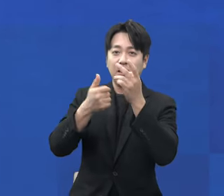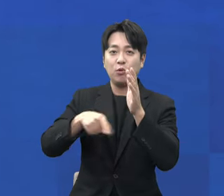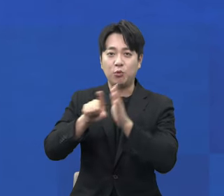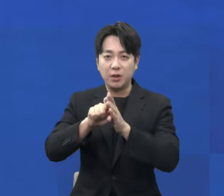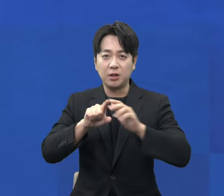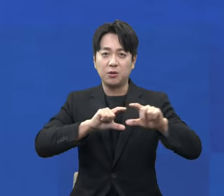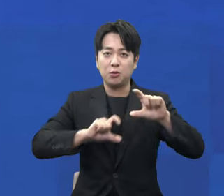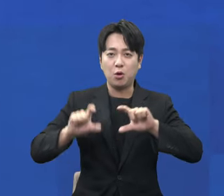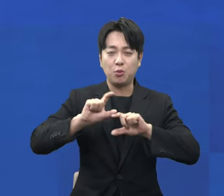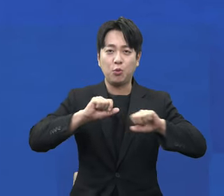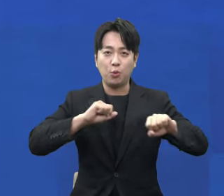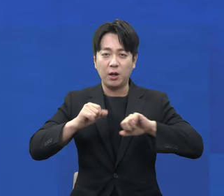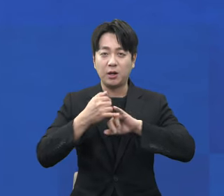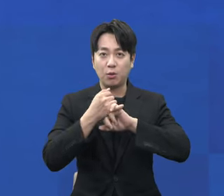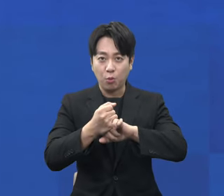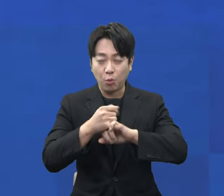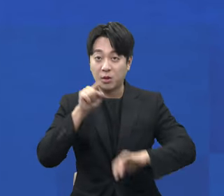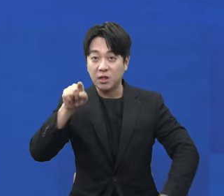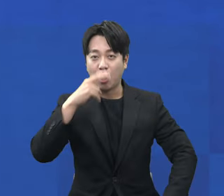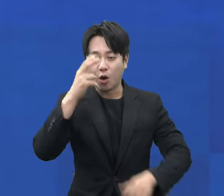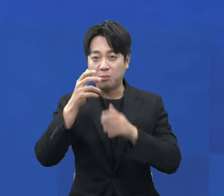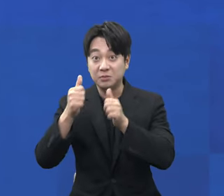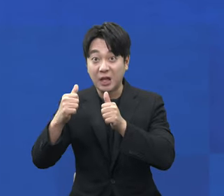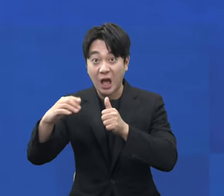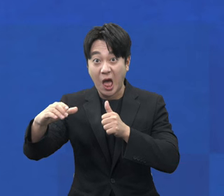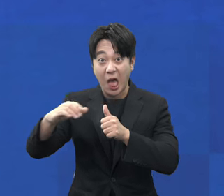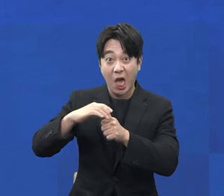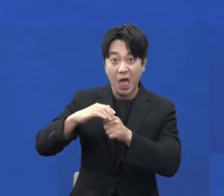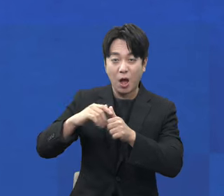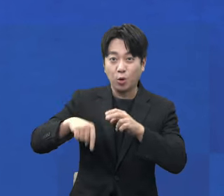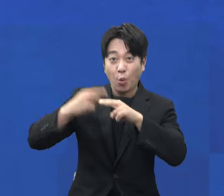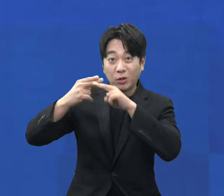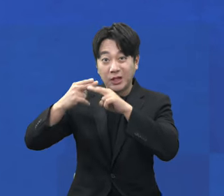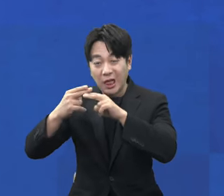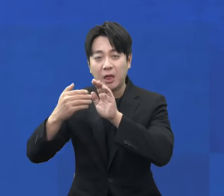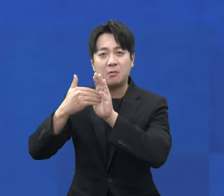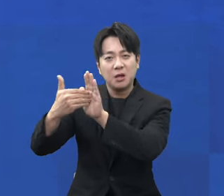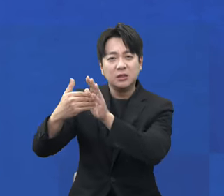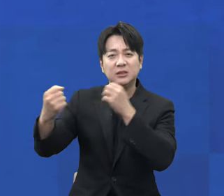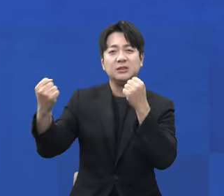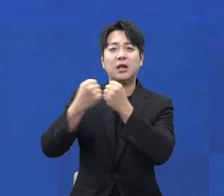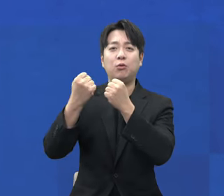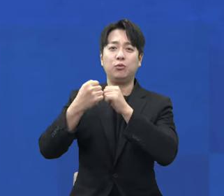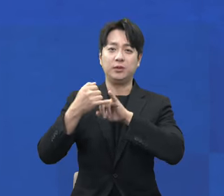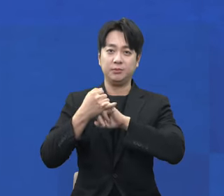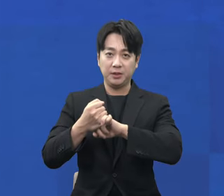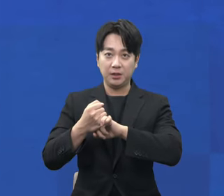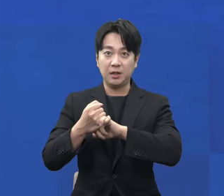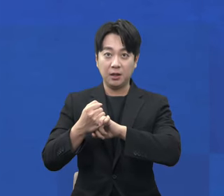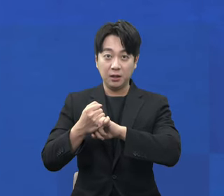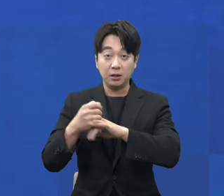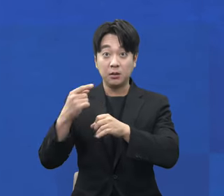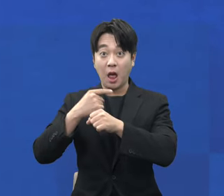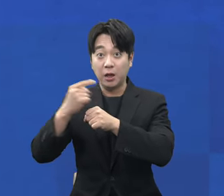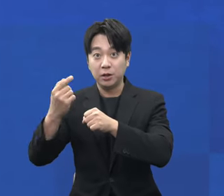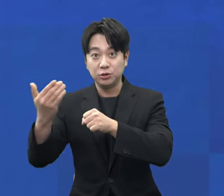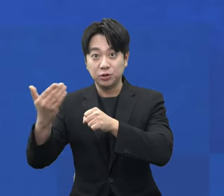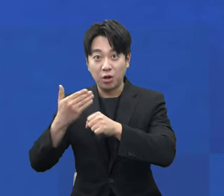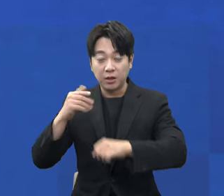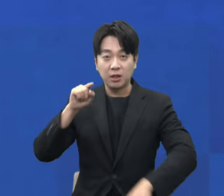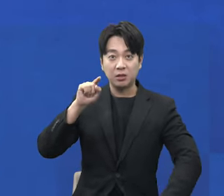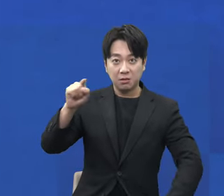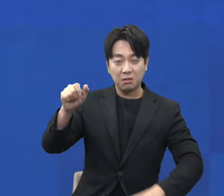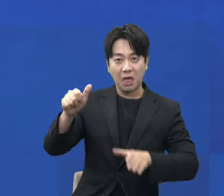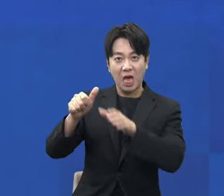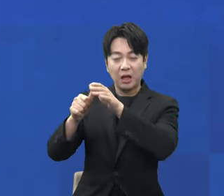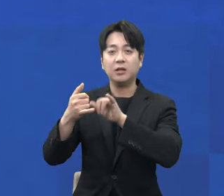걸고 윤석열 검사 독재 정권과 맞서 싸우겠습니다. 봄이 오기 전에 윤석열 정권 끝장내겠습니다.